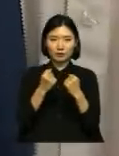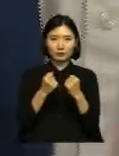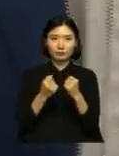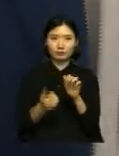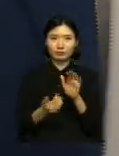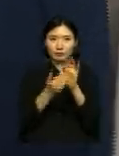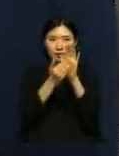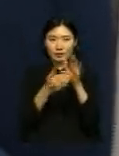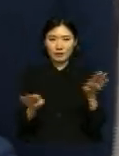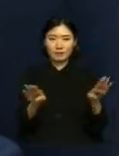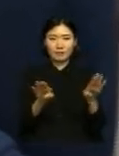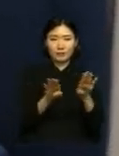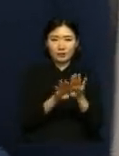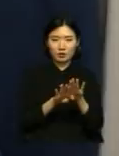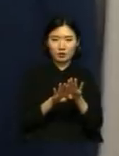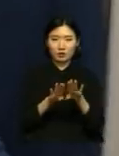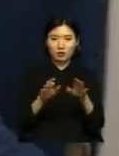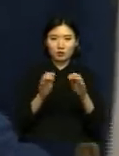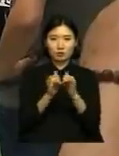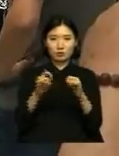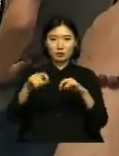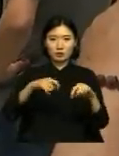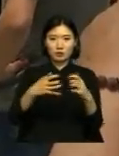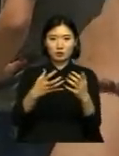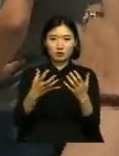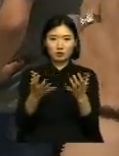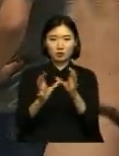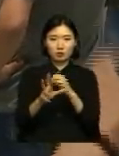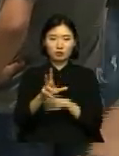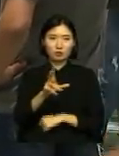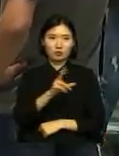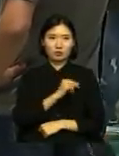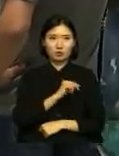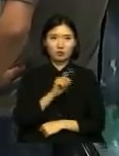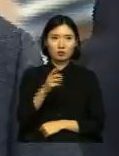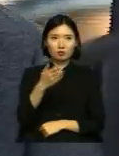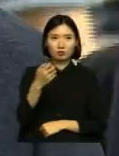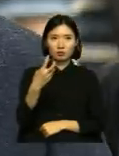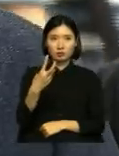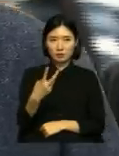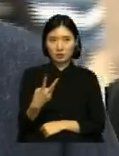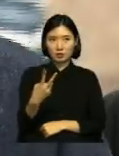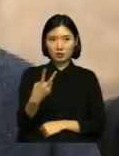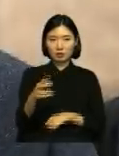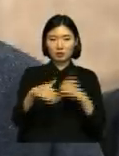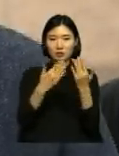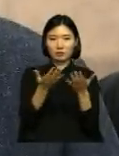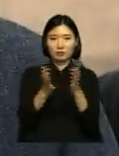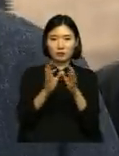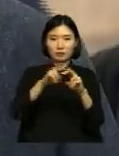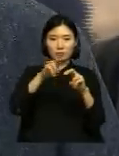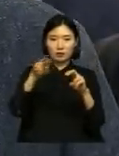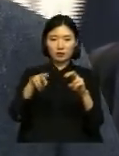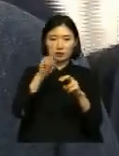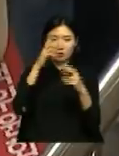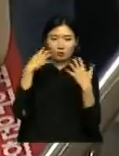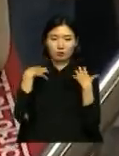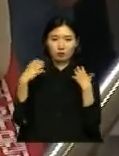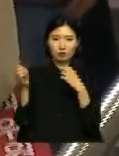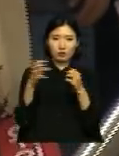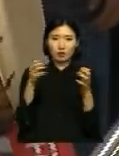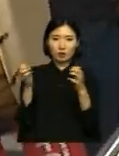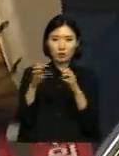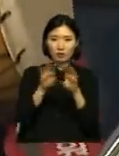해당 적 통장 등 주민자치위원 192명 의 집단 설태 발표까지 아 정보의 대하 창구가